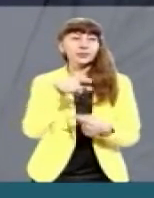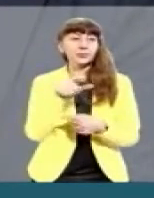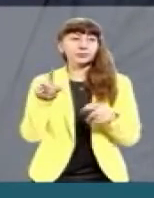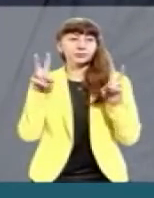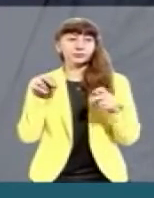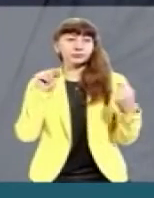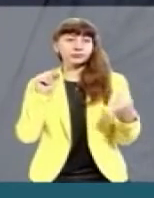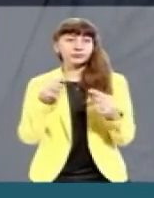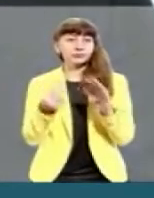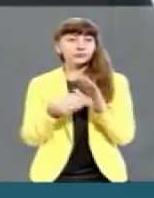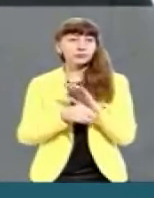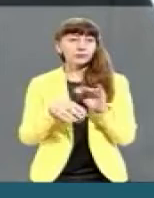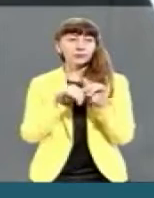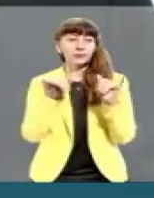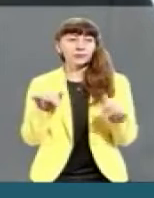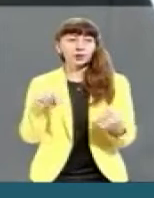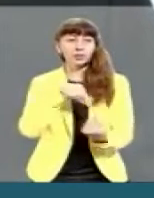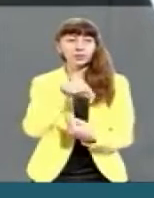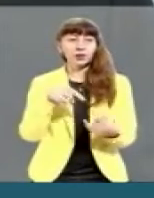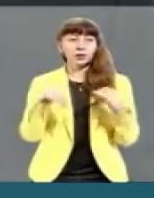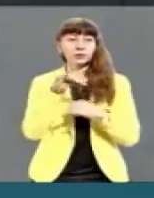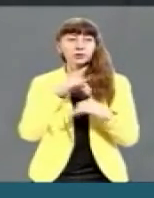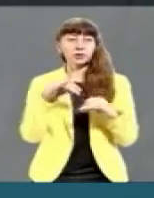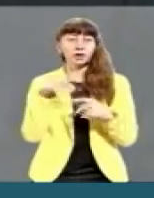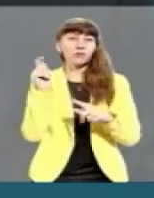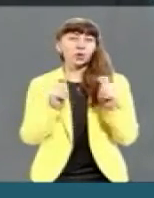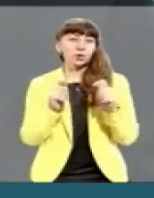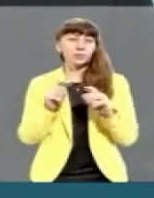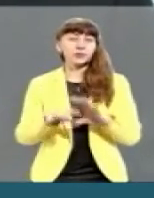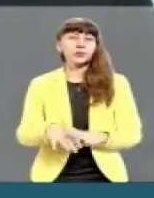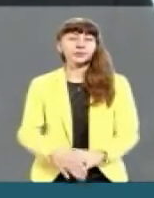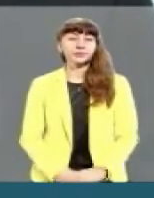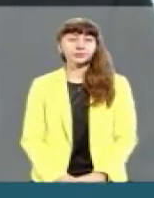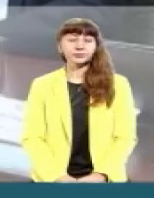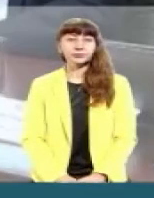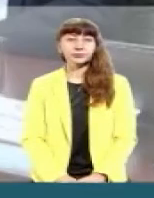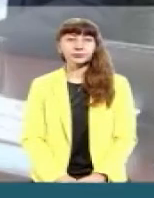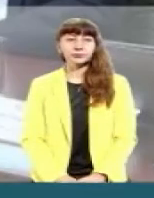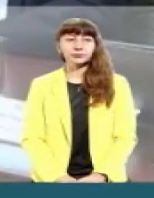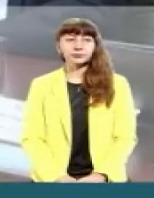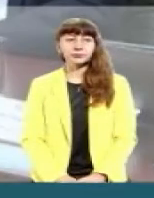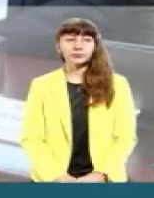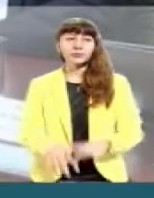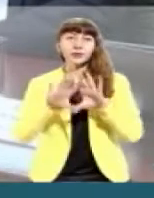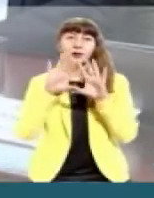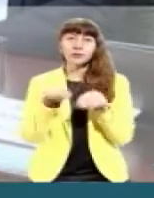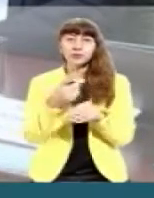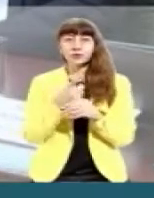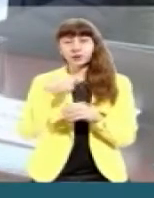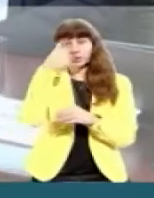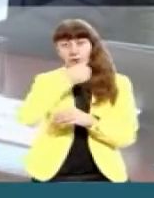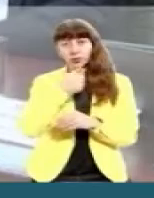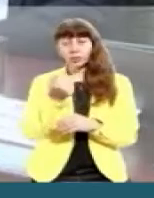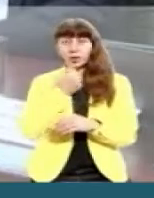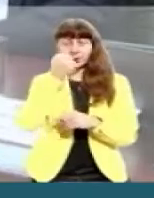жиналған. Бизнес қауымдастық қоғамдық кеңес мүшелерінен құралған диалог алаңында өңірдегі сыбайлас жемқорлыққа қарсы іс-қимыл және